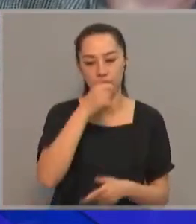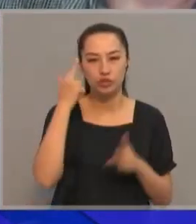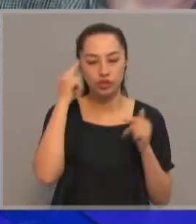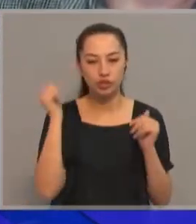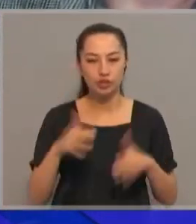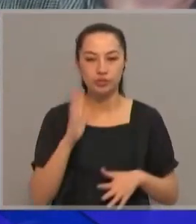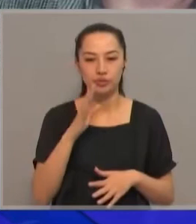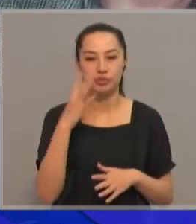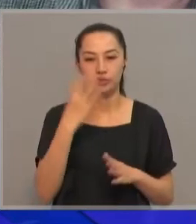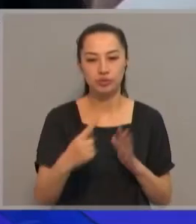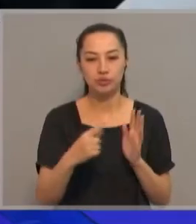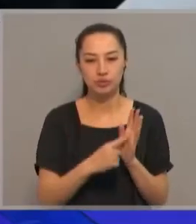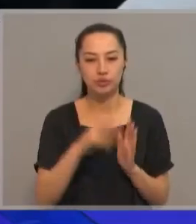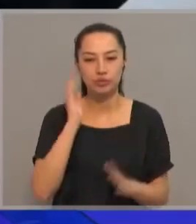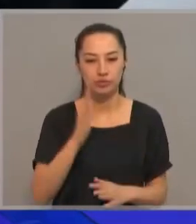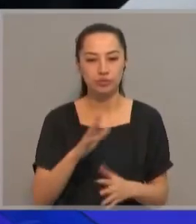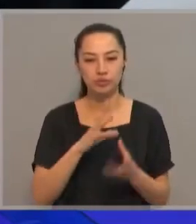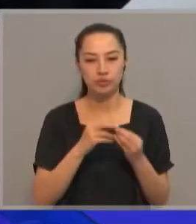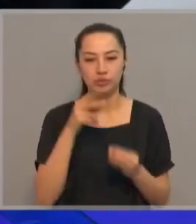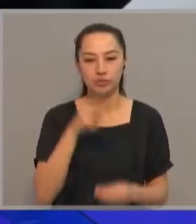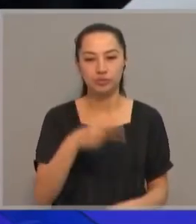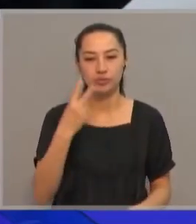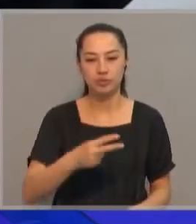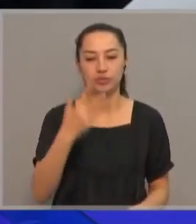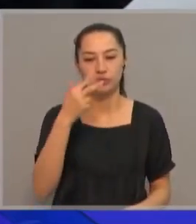По 47 будут проводиться работы в